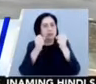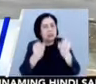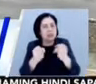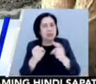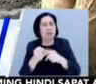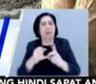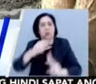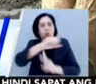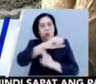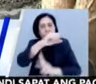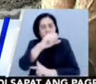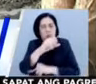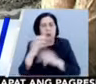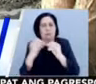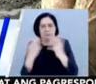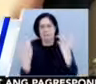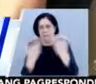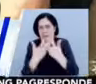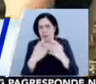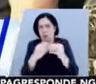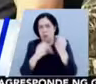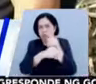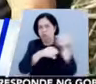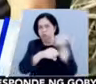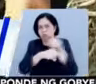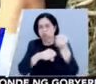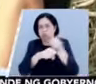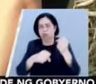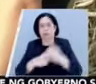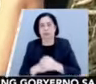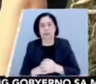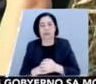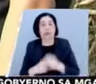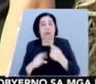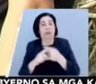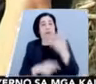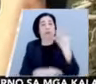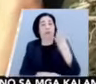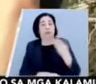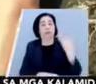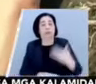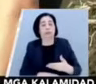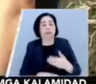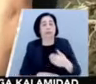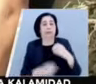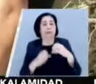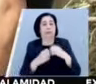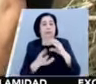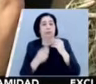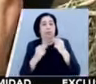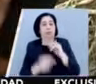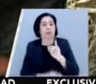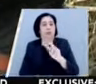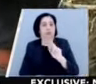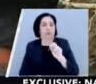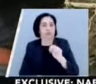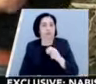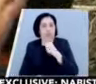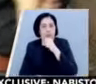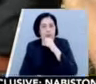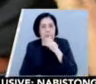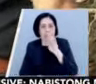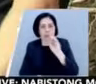maging mas akma sa nagbabagong klima mula sa Batangas para sa GMA integrated news Ivan mayina nakatutok 24